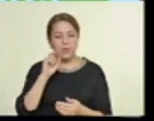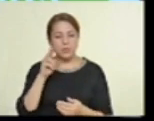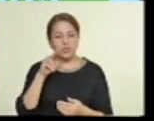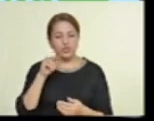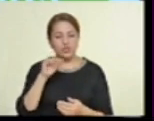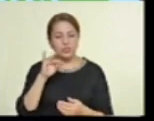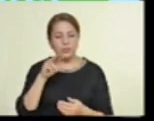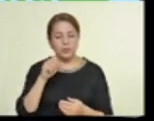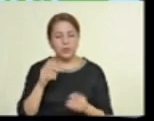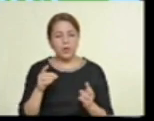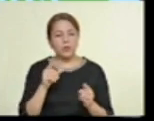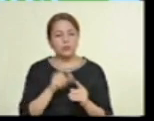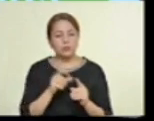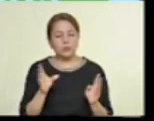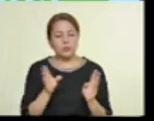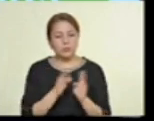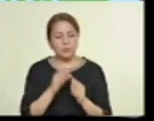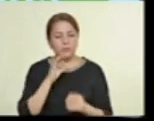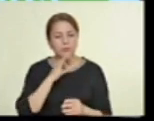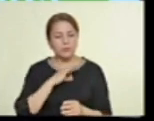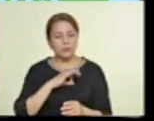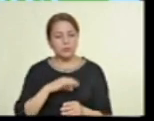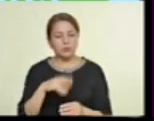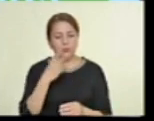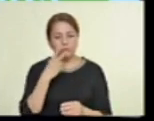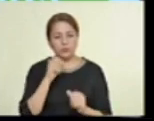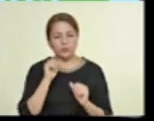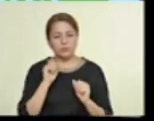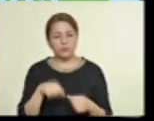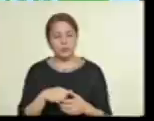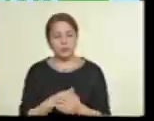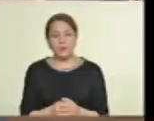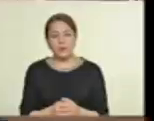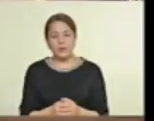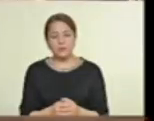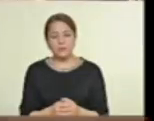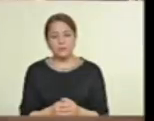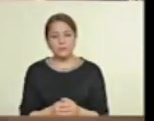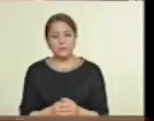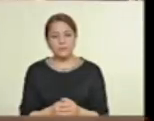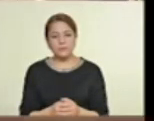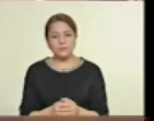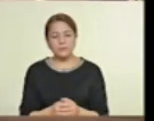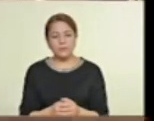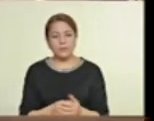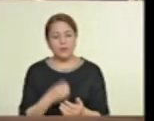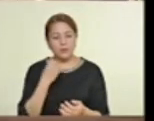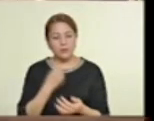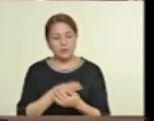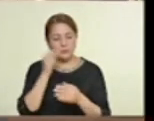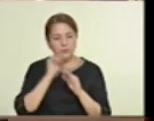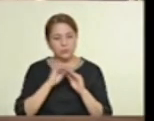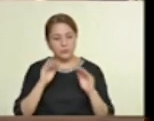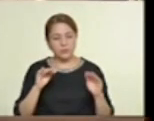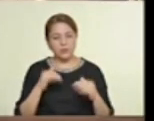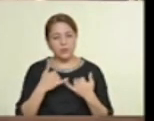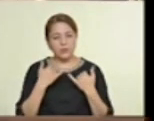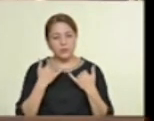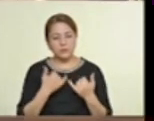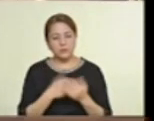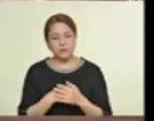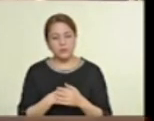so'zlar bilan birgalikda qo'llanib kelayotganligini ko'rishingiz mumkin. Aziz o'quvchilar, keling